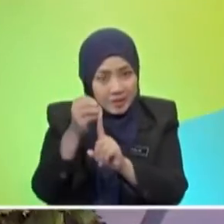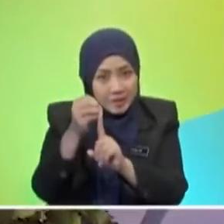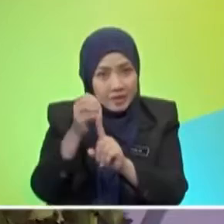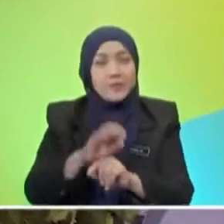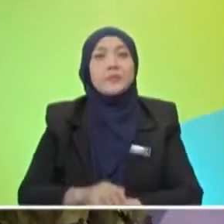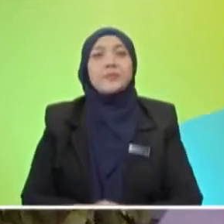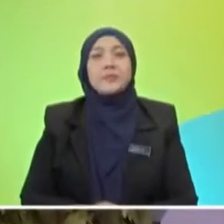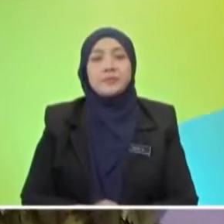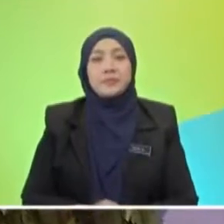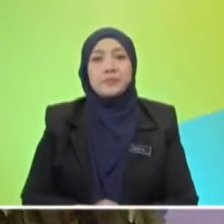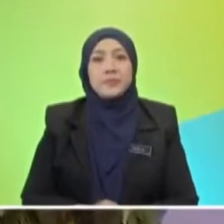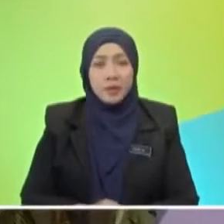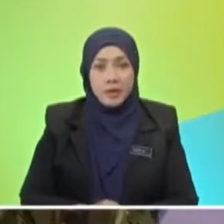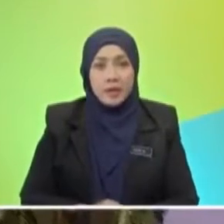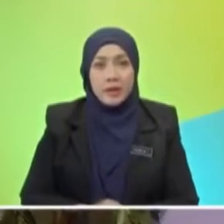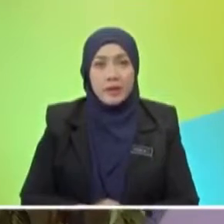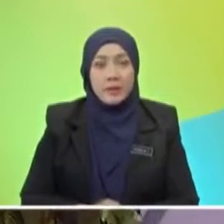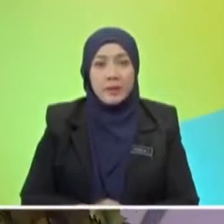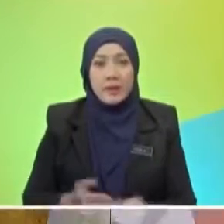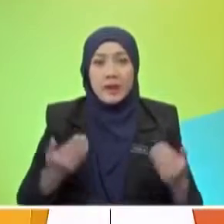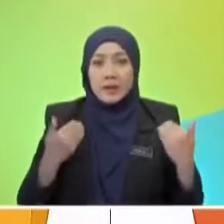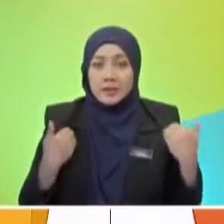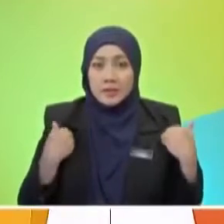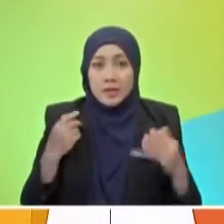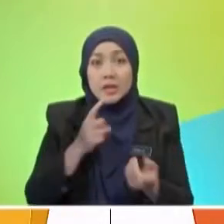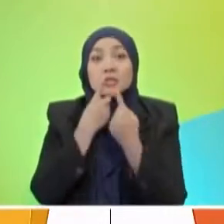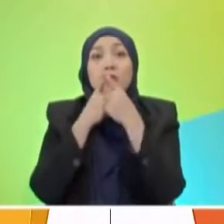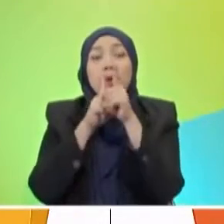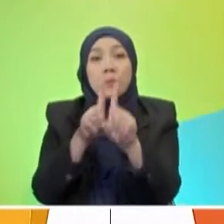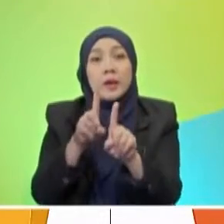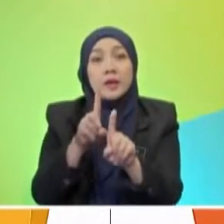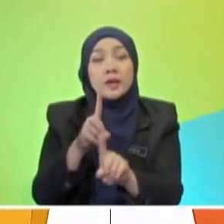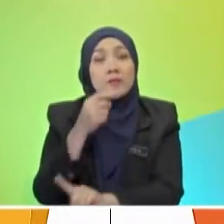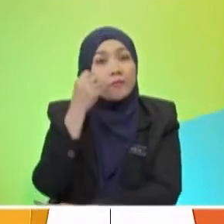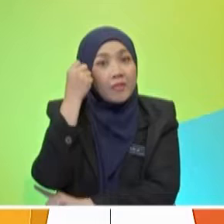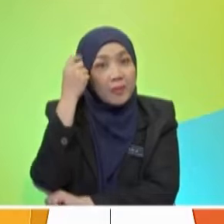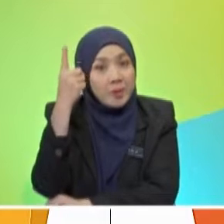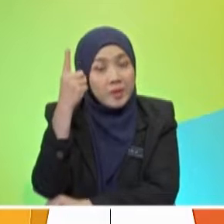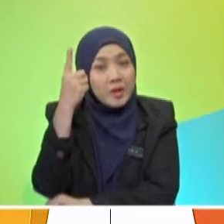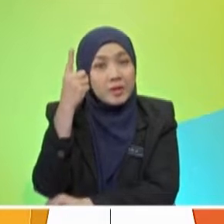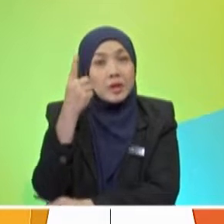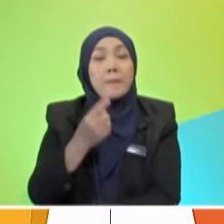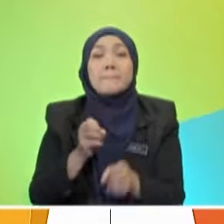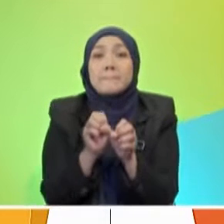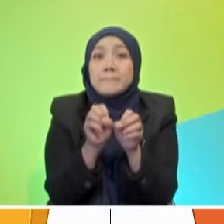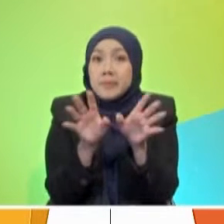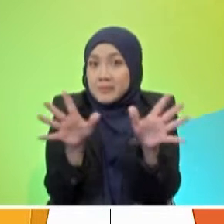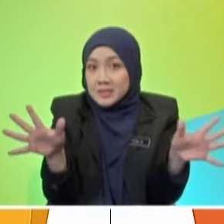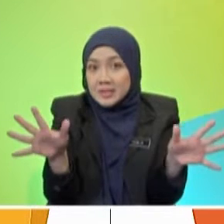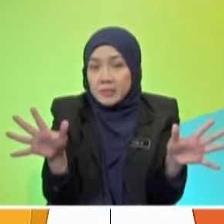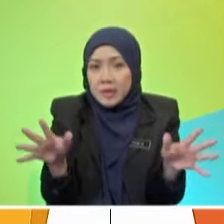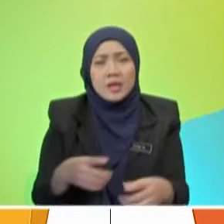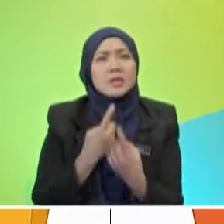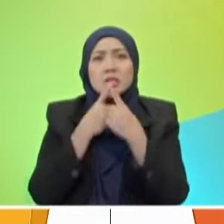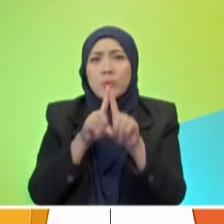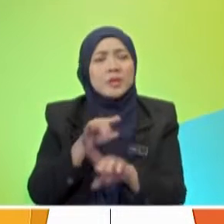3.2.2 menghasilkan jawapan pemahaman berdasarkan soalan bercapah. Maksudnya jawapan itu tidak